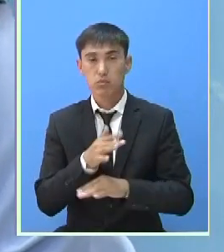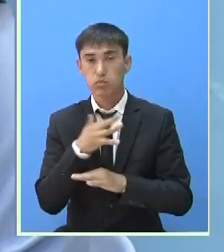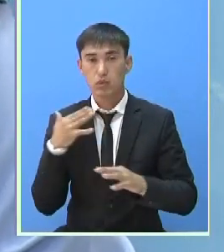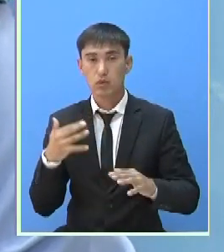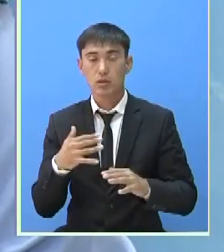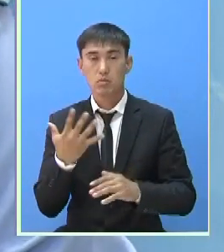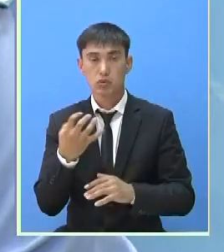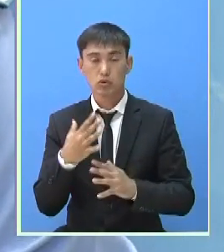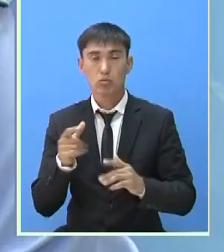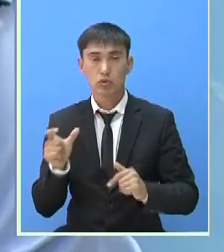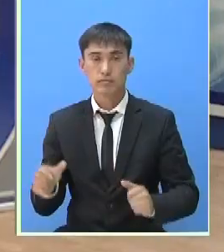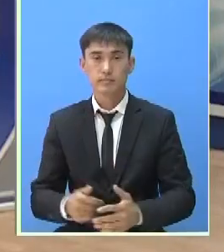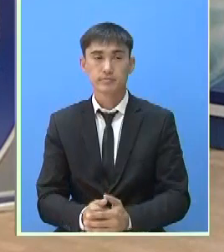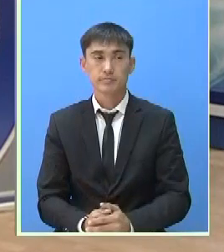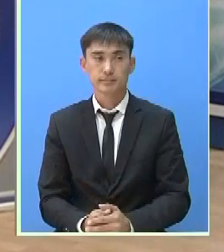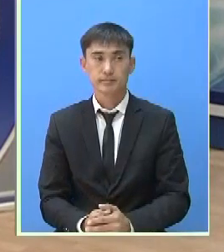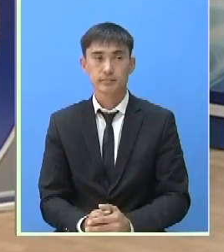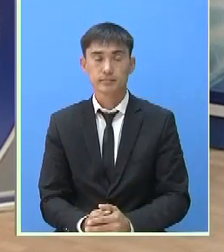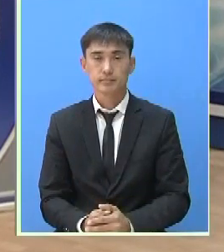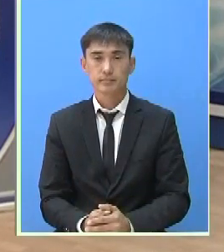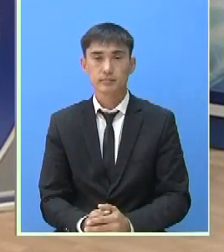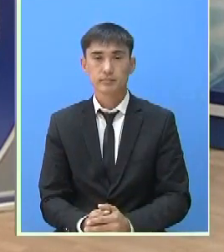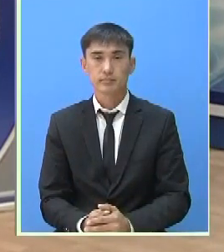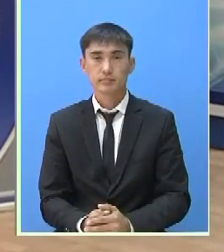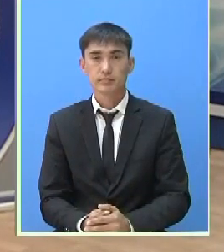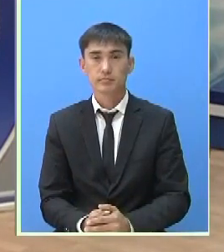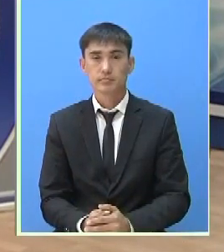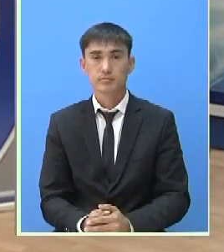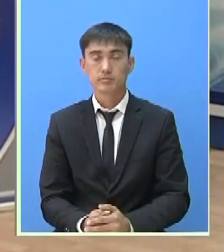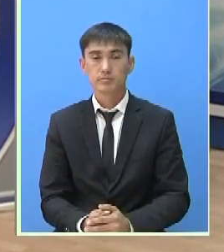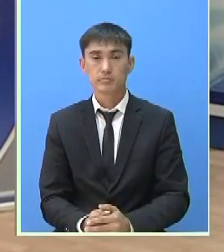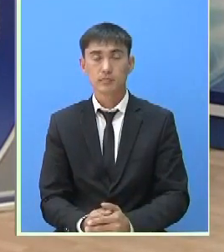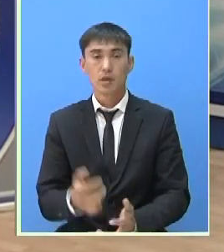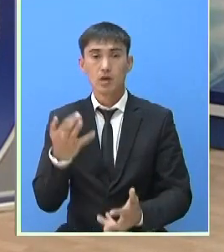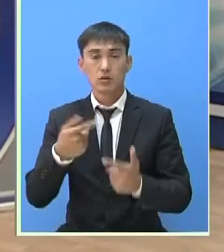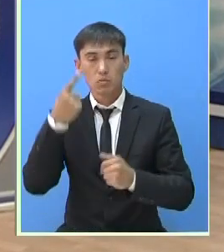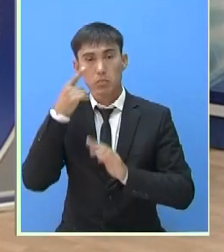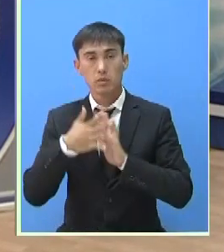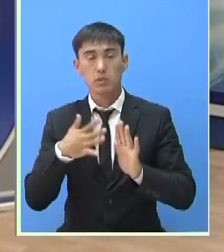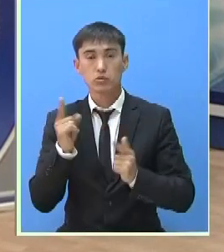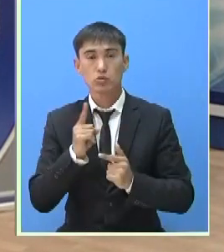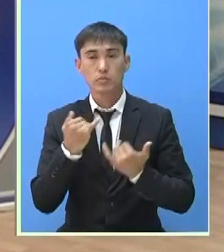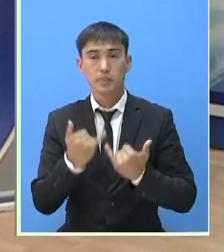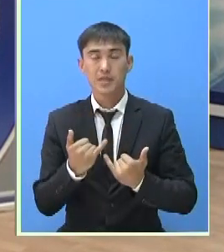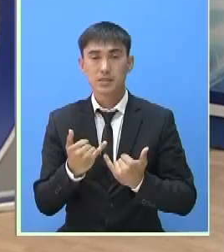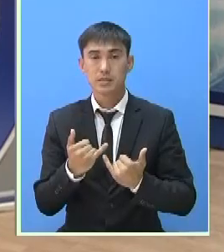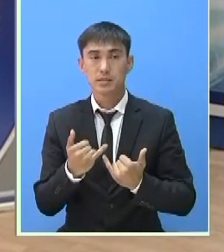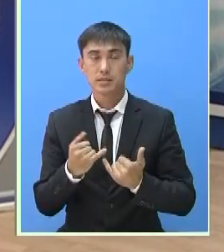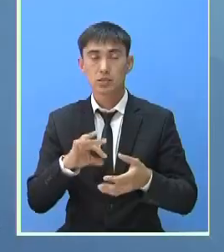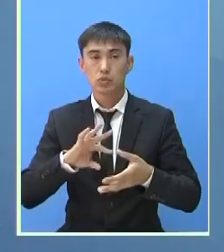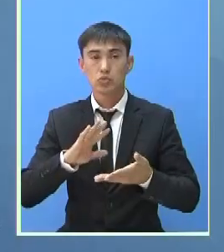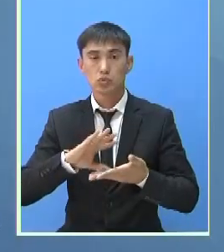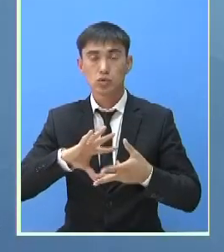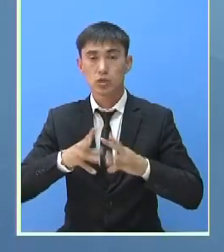и 500, и больше. Можно там уже. То есть, насколько я понял, у вас сейчас тоже вот